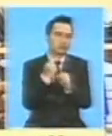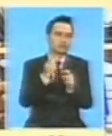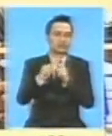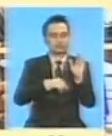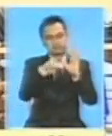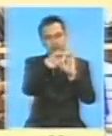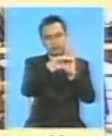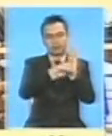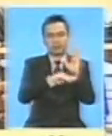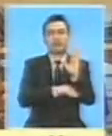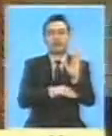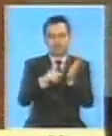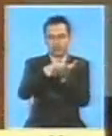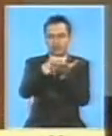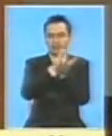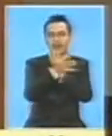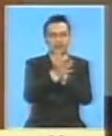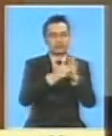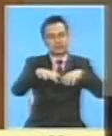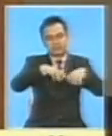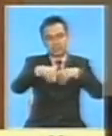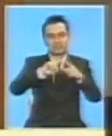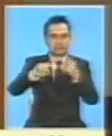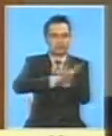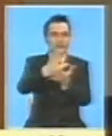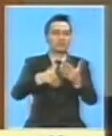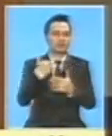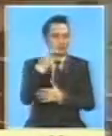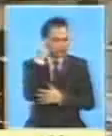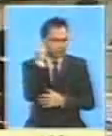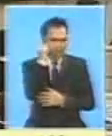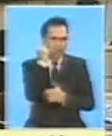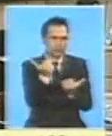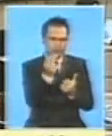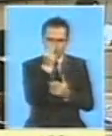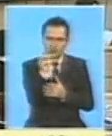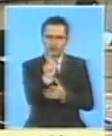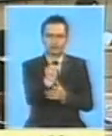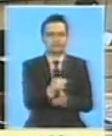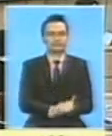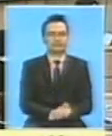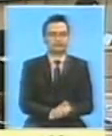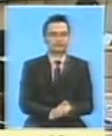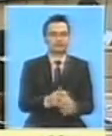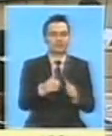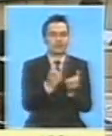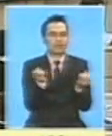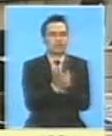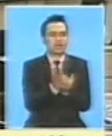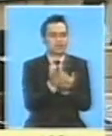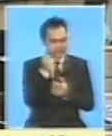อนกันหลังวันนี้เราปรับปรุงกระบวนการทั้งหมดแล้วนะครับขอให้เข้าใจว่านอกจากนั้นแล้วปัญหาสำ